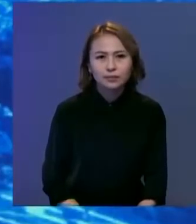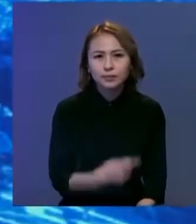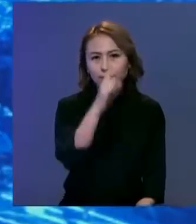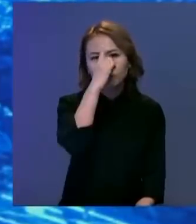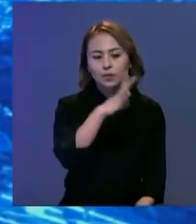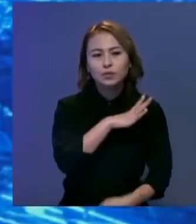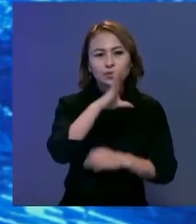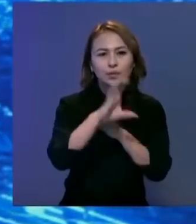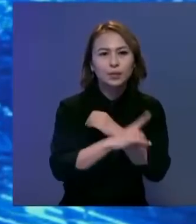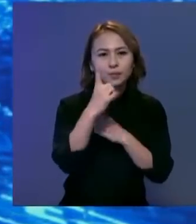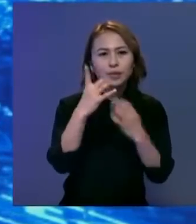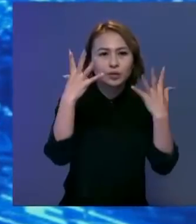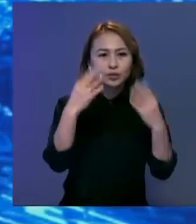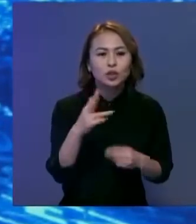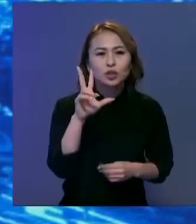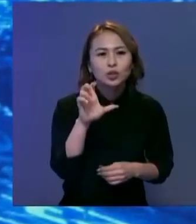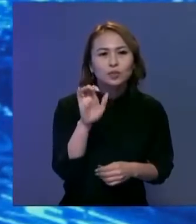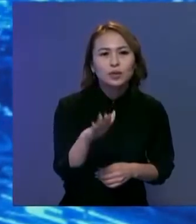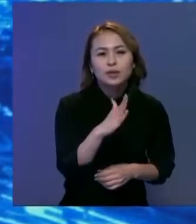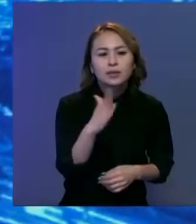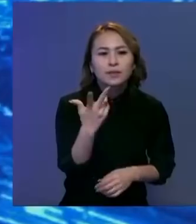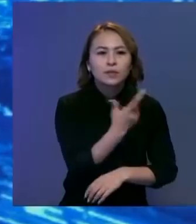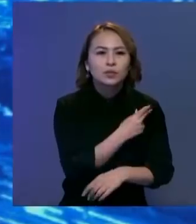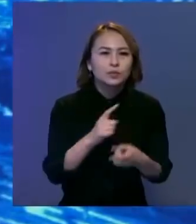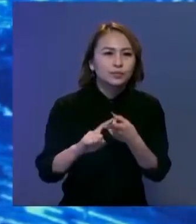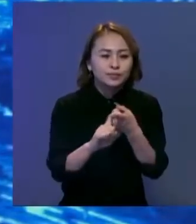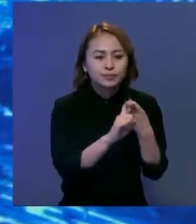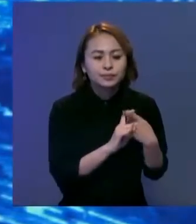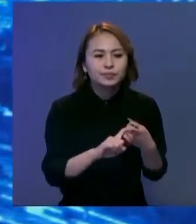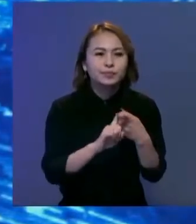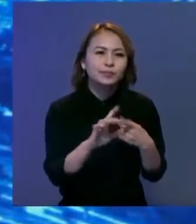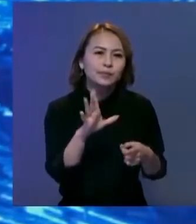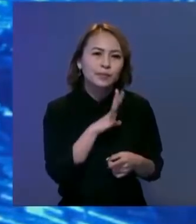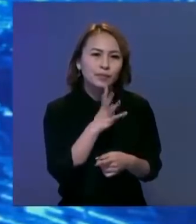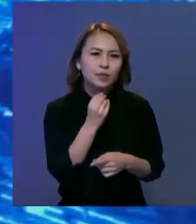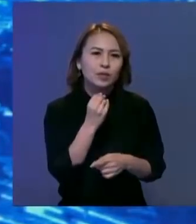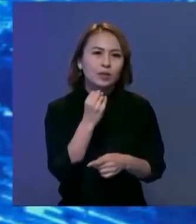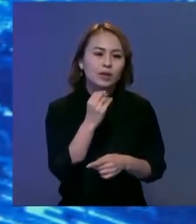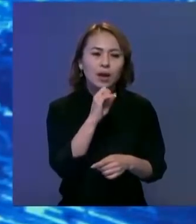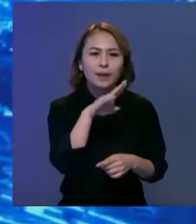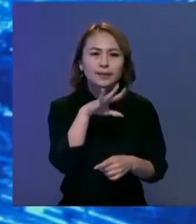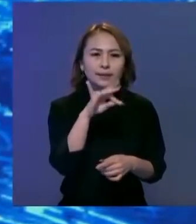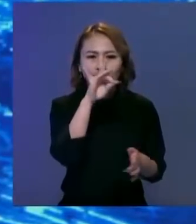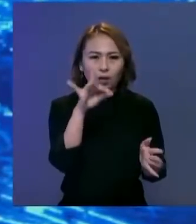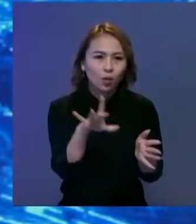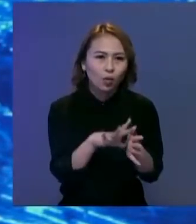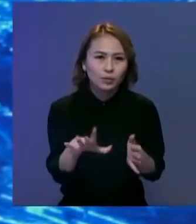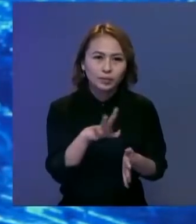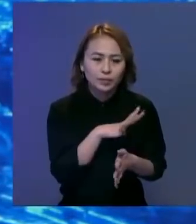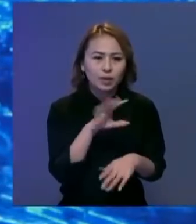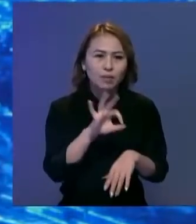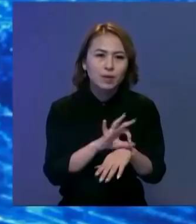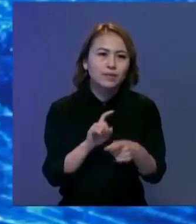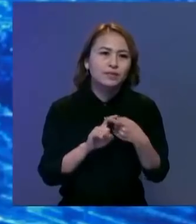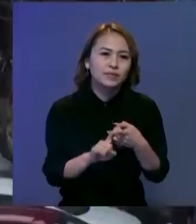Үндістанда сонғы біргінде 300 мүннан астам адам вирус шықтырып тағы тәуіліктік антирикорд орнады. Елде дерге